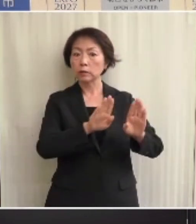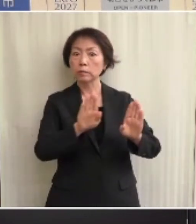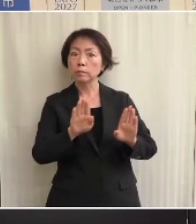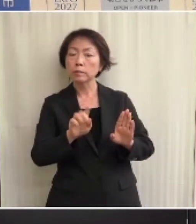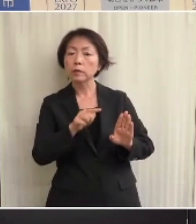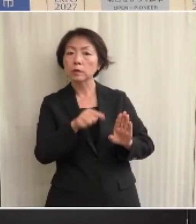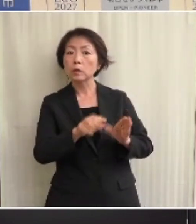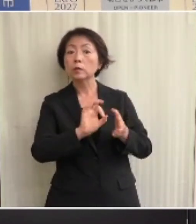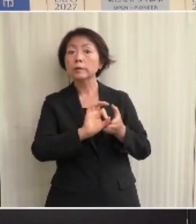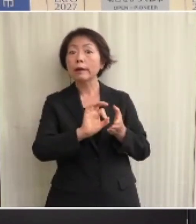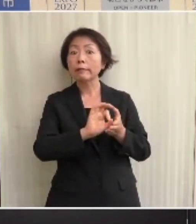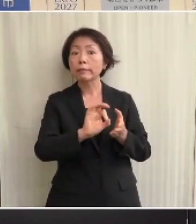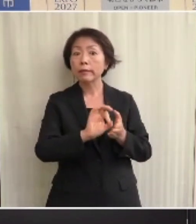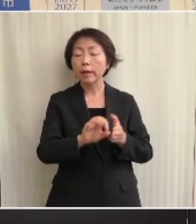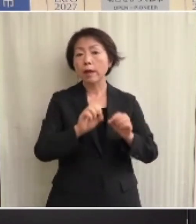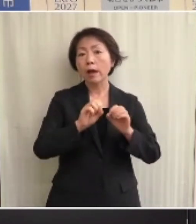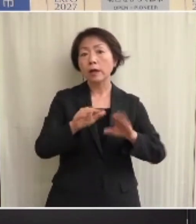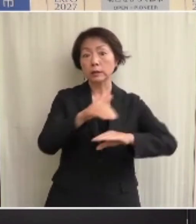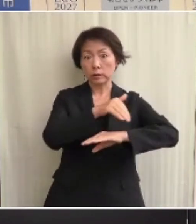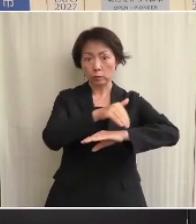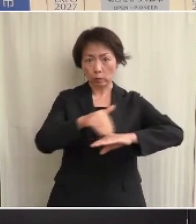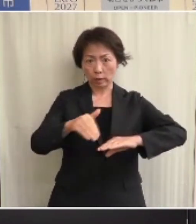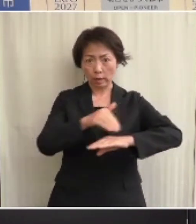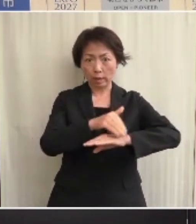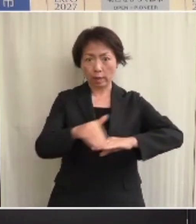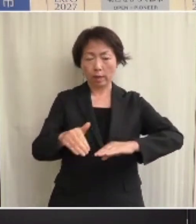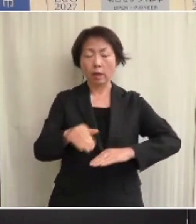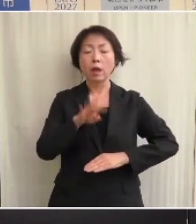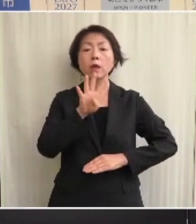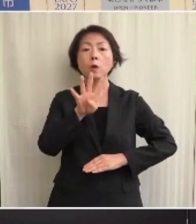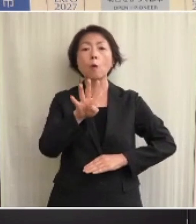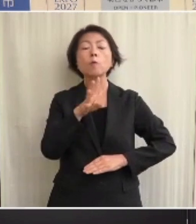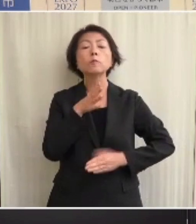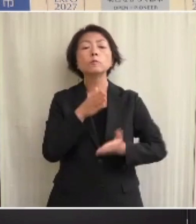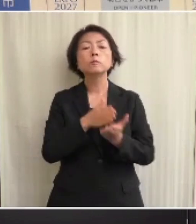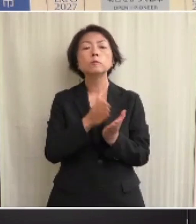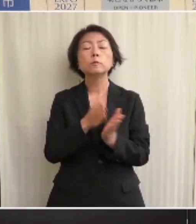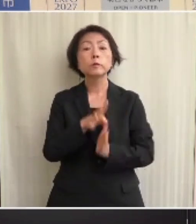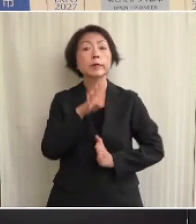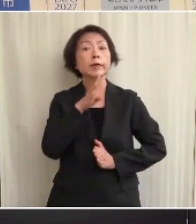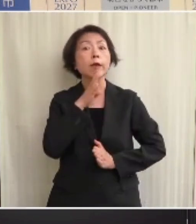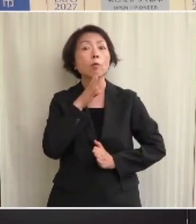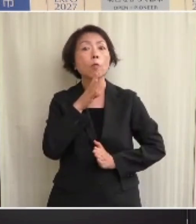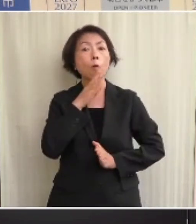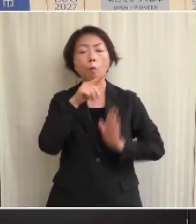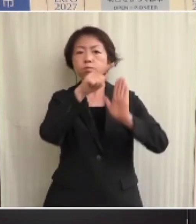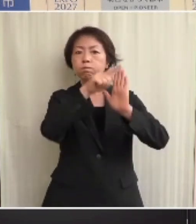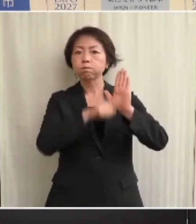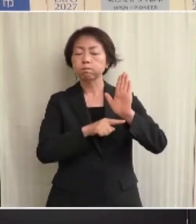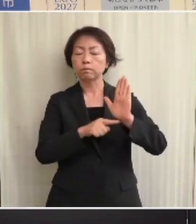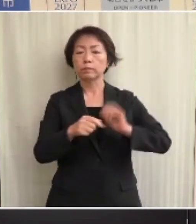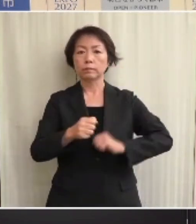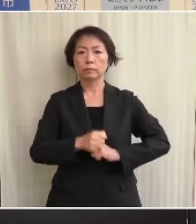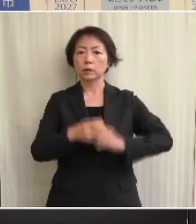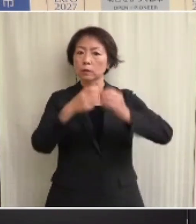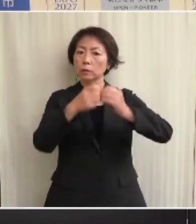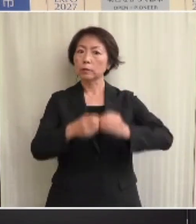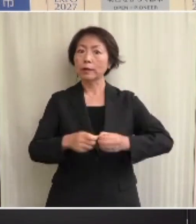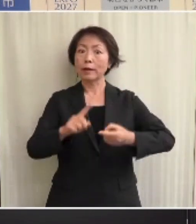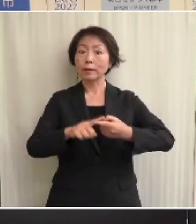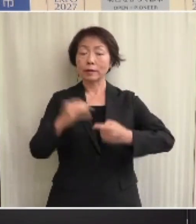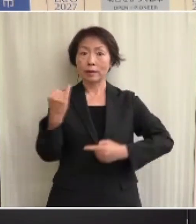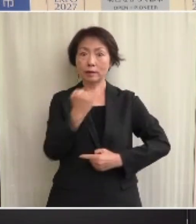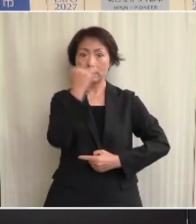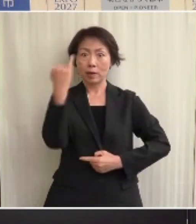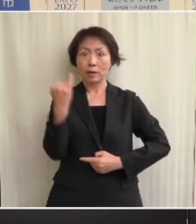せたいというふうに考えております。4カ国語に対応をいたします。具体的なそのイメージ